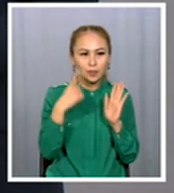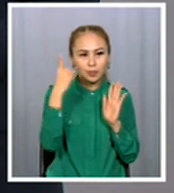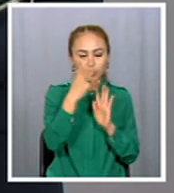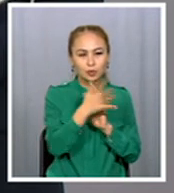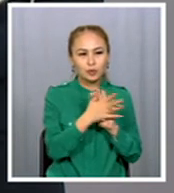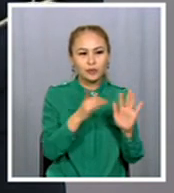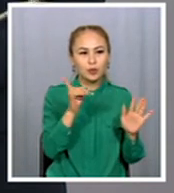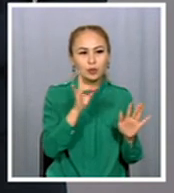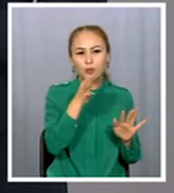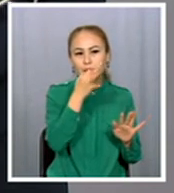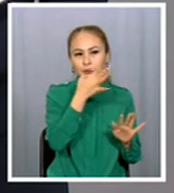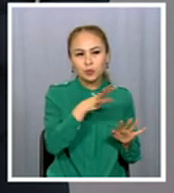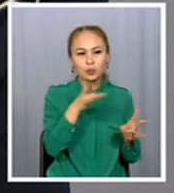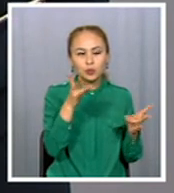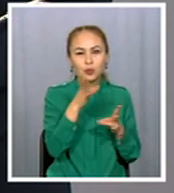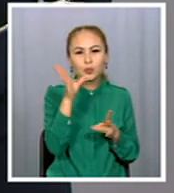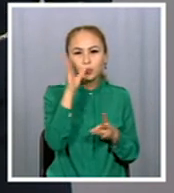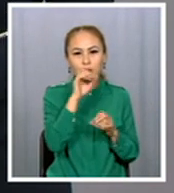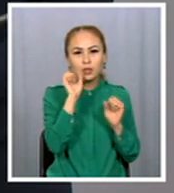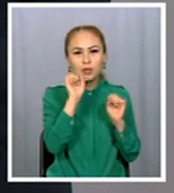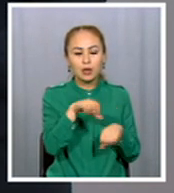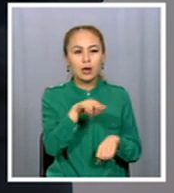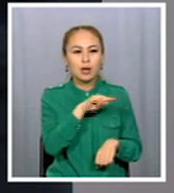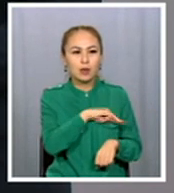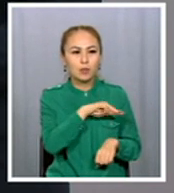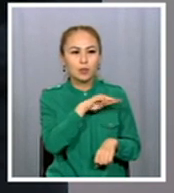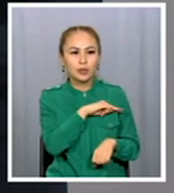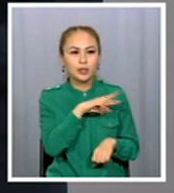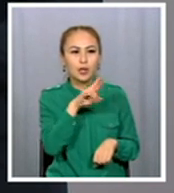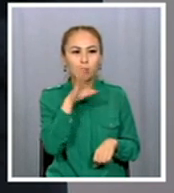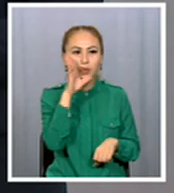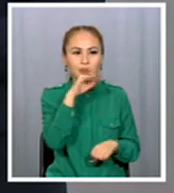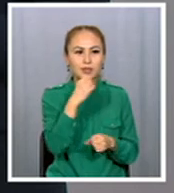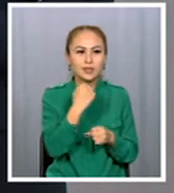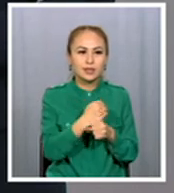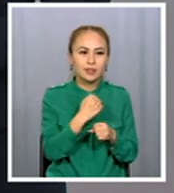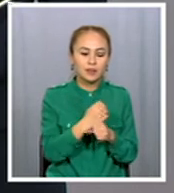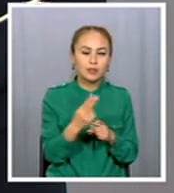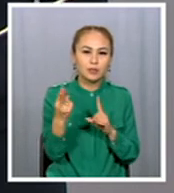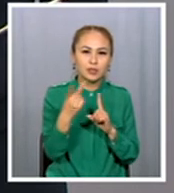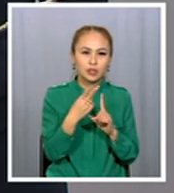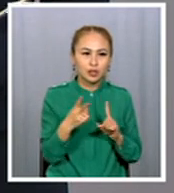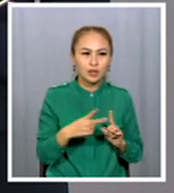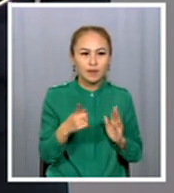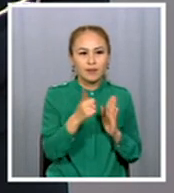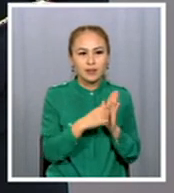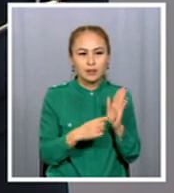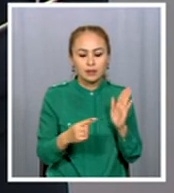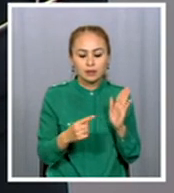что в любом деле нужно уметь работать. И я умею составлять